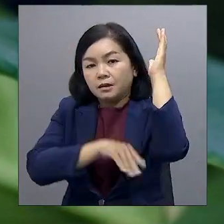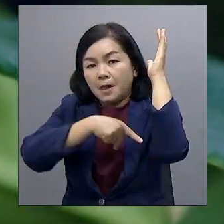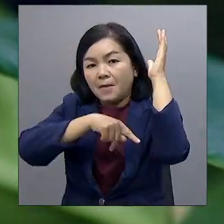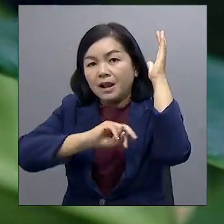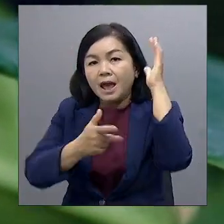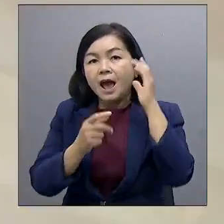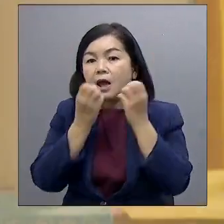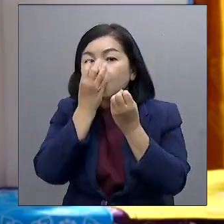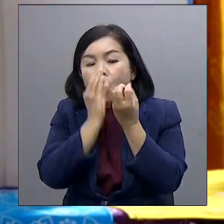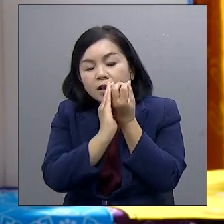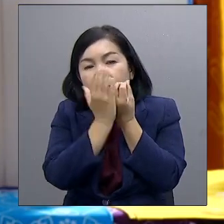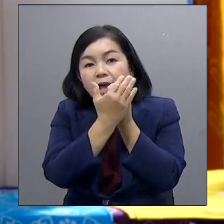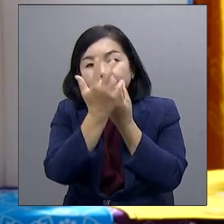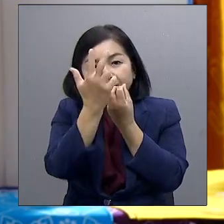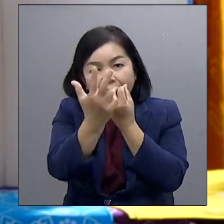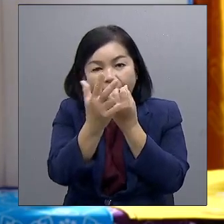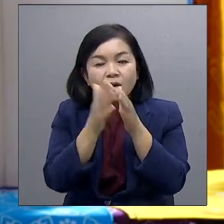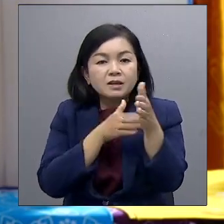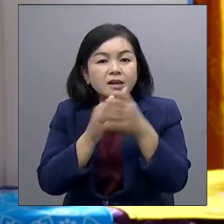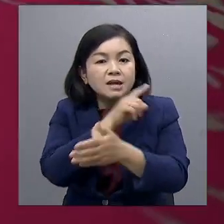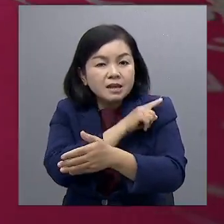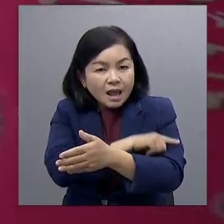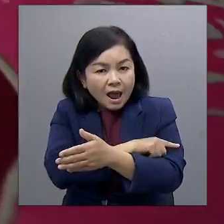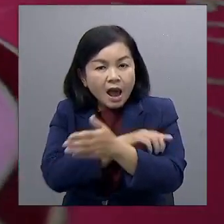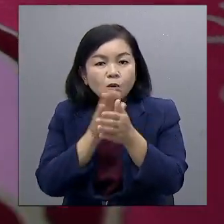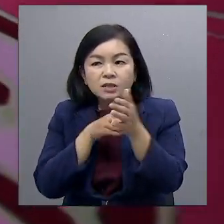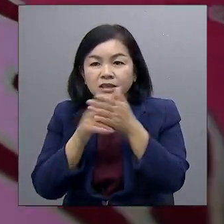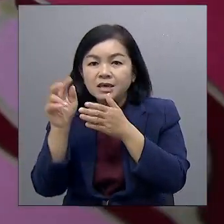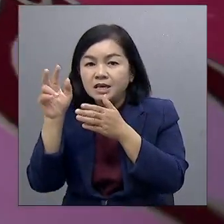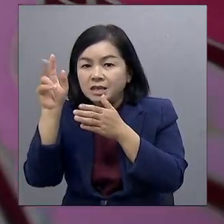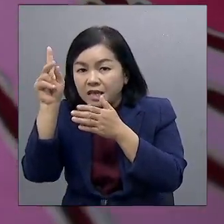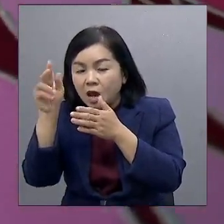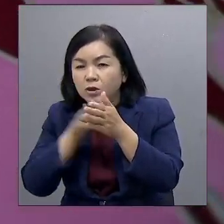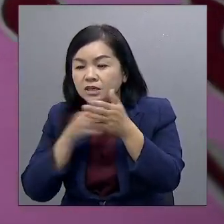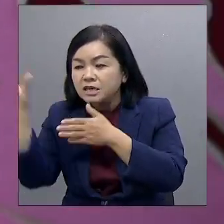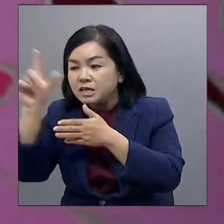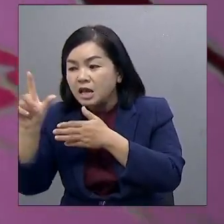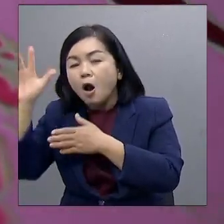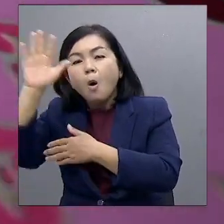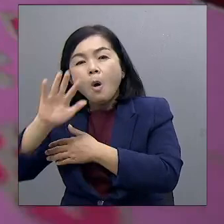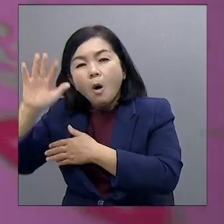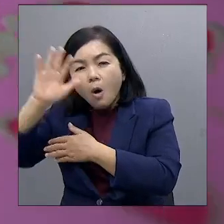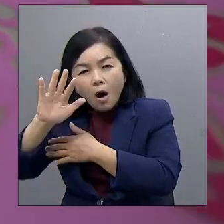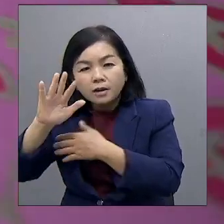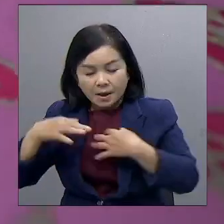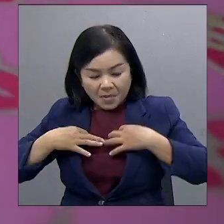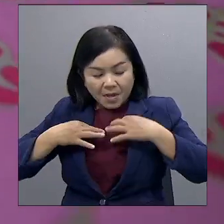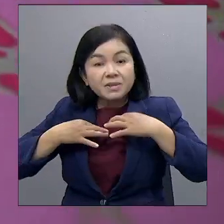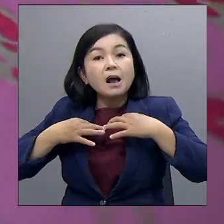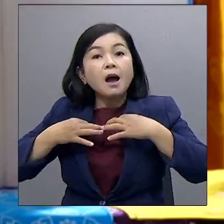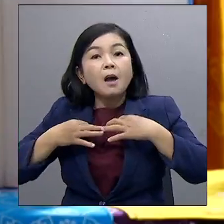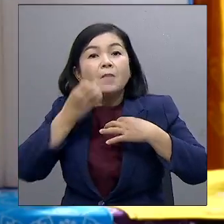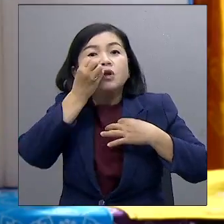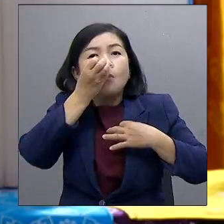กลีบอ่าสีขาวเขียวเหลืองนวลนะคะความหมายของดอกจำปูนนะคะที่เราทำเป็นตัวเสื้อเนี่ยก็คือ